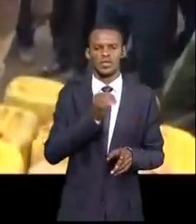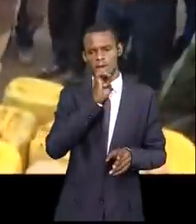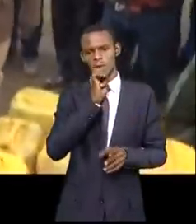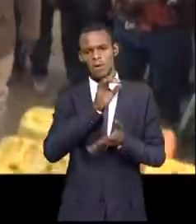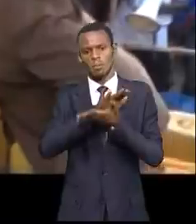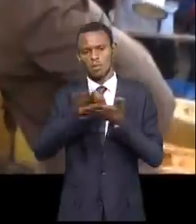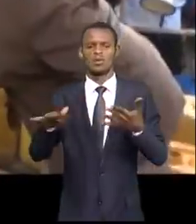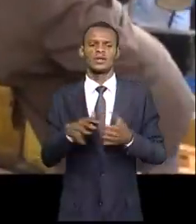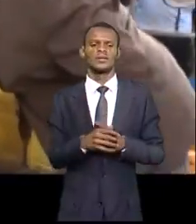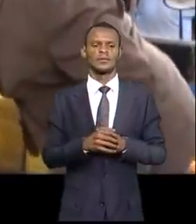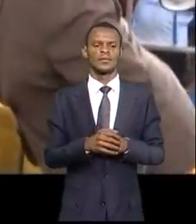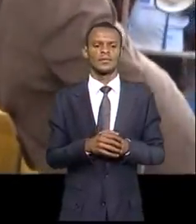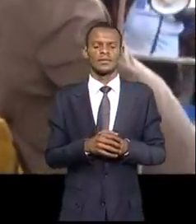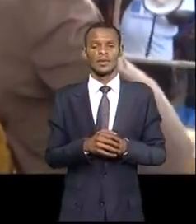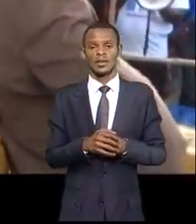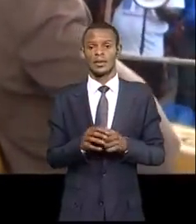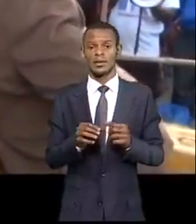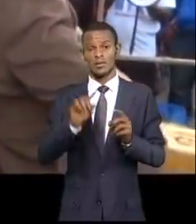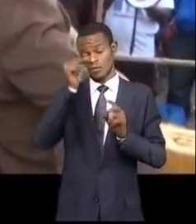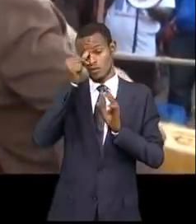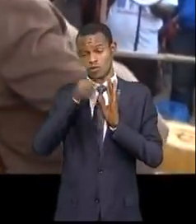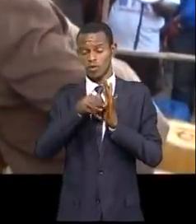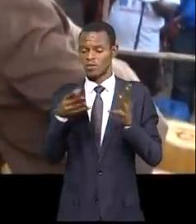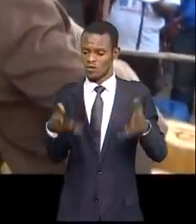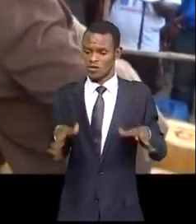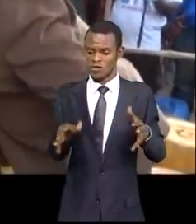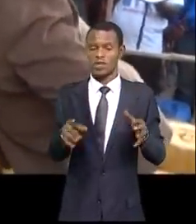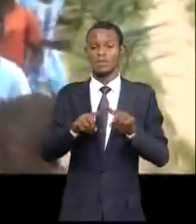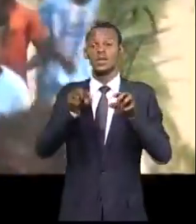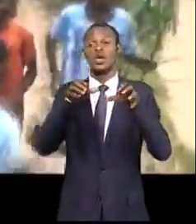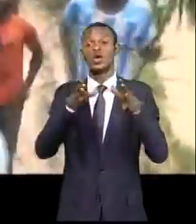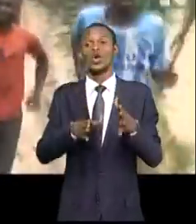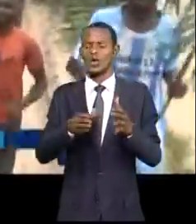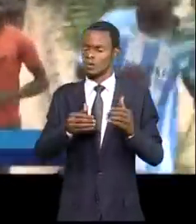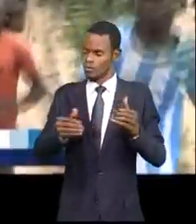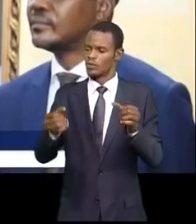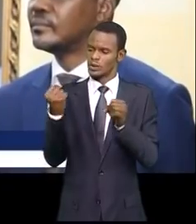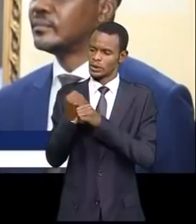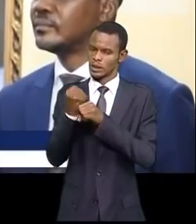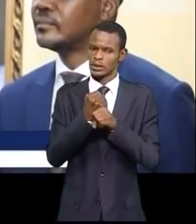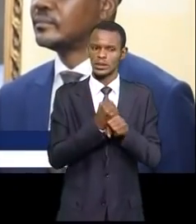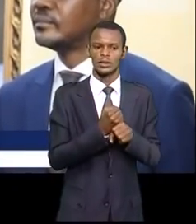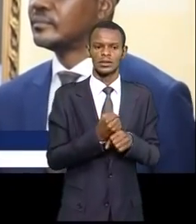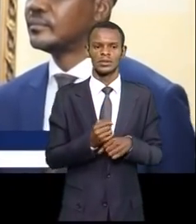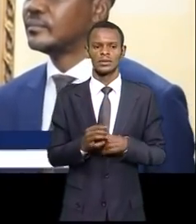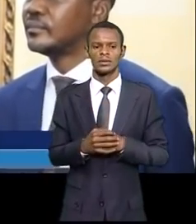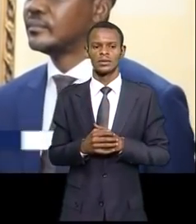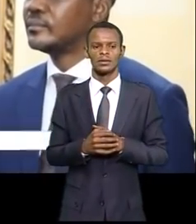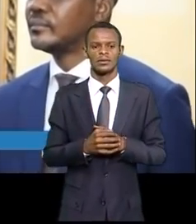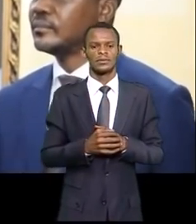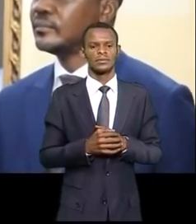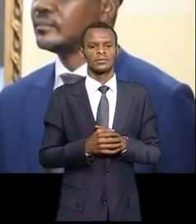le gouvernement est démissionnaire mais les congolais eux dû démissionner jamais sous la bhl ils attendent toujours leur que la fillette